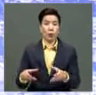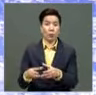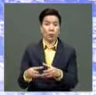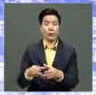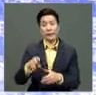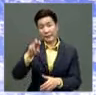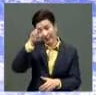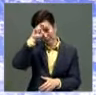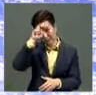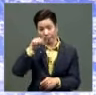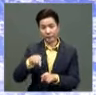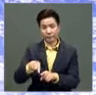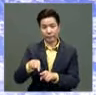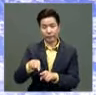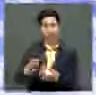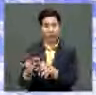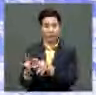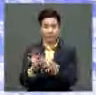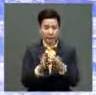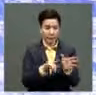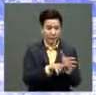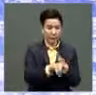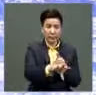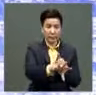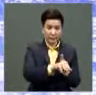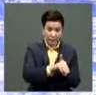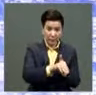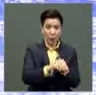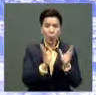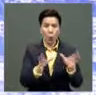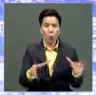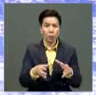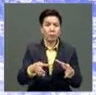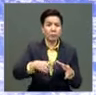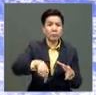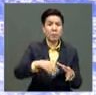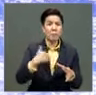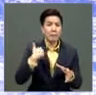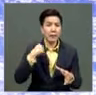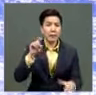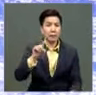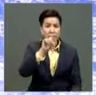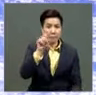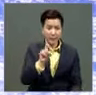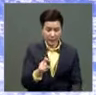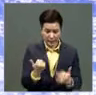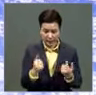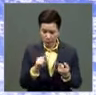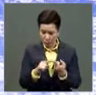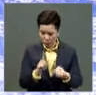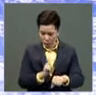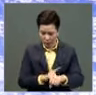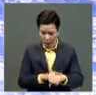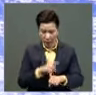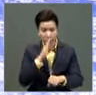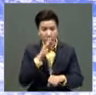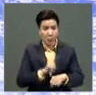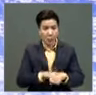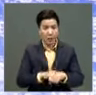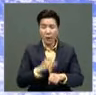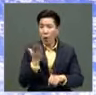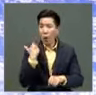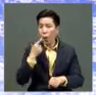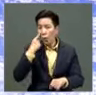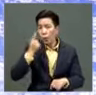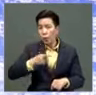อียิปต์เนี่ยนะครับนำไปสู่การติดเชื้อในคนกลุ่มนี้ไหมก็ระยะเวลาประมาณสักถ้าเราใช้เวลาเดิมที่เ